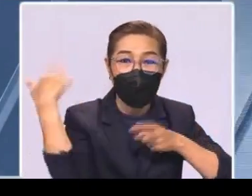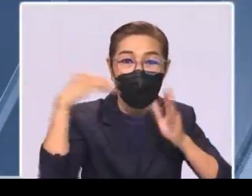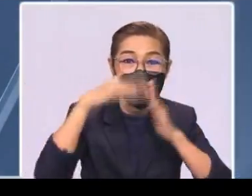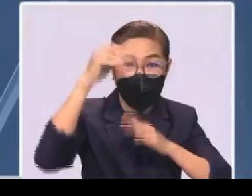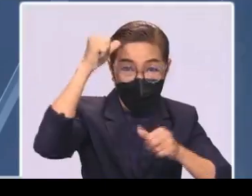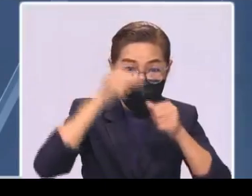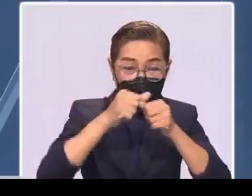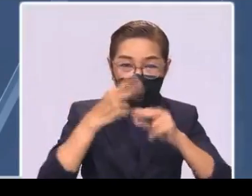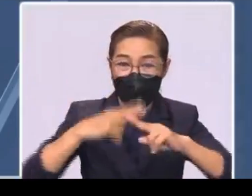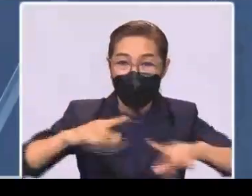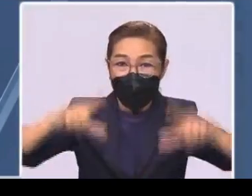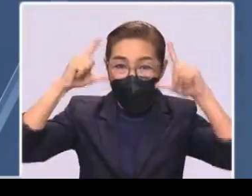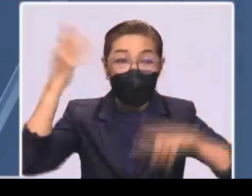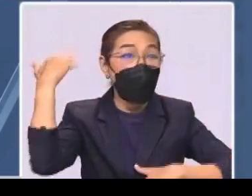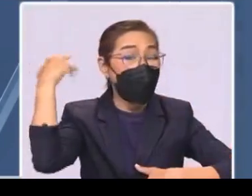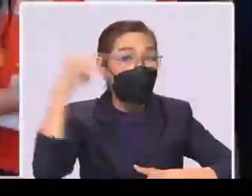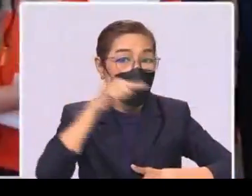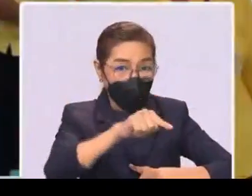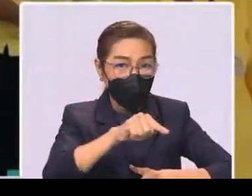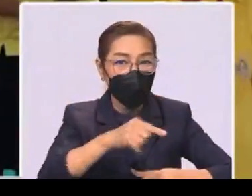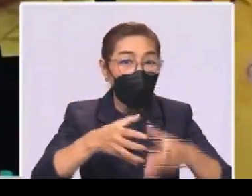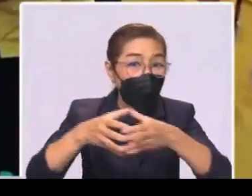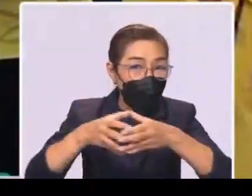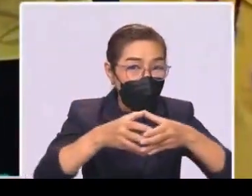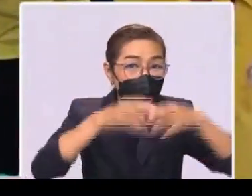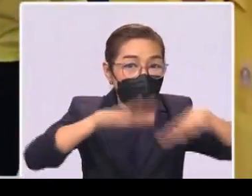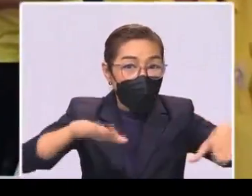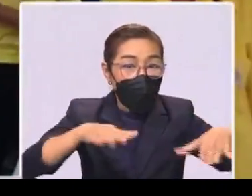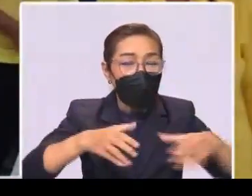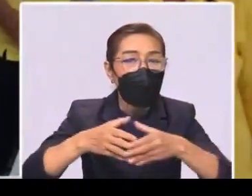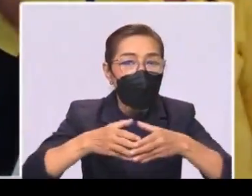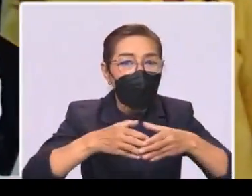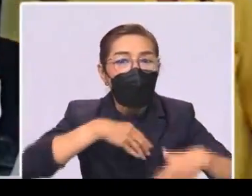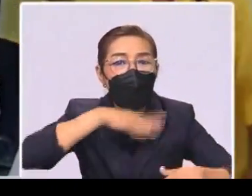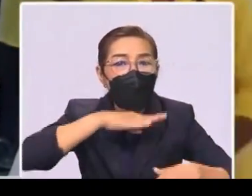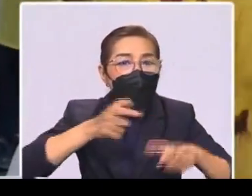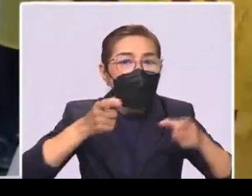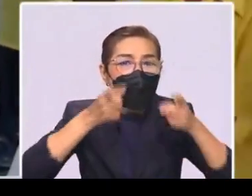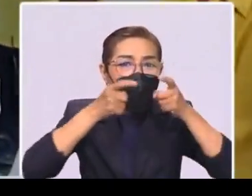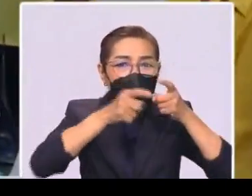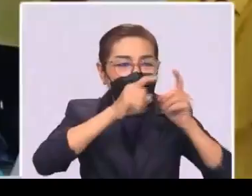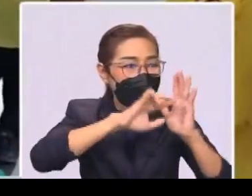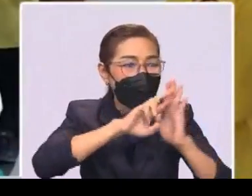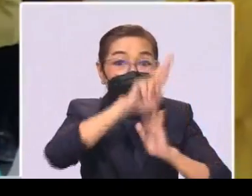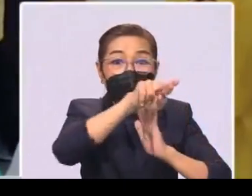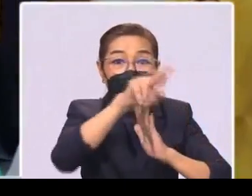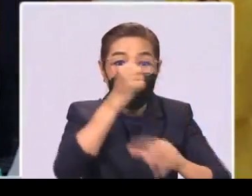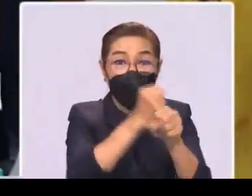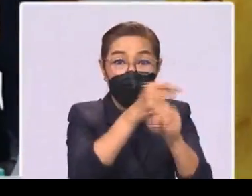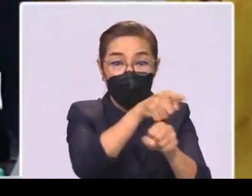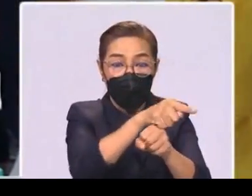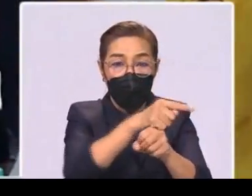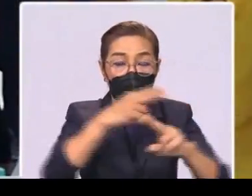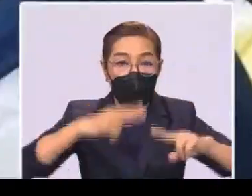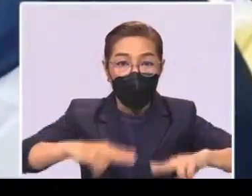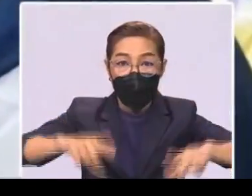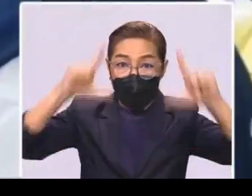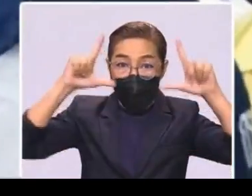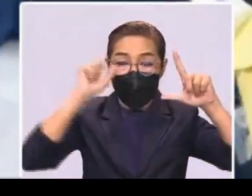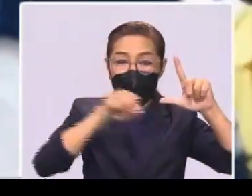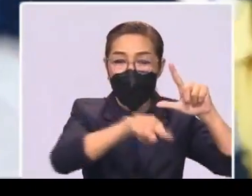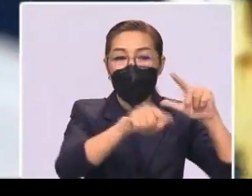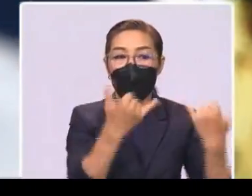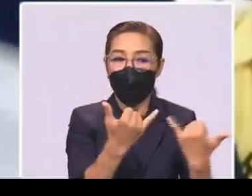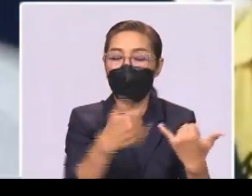ตั้งแต่เอ่อหมูป่ามาเนี่ยนะครับแม่ไม่ว่าทำอะไรเนี่ยก็เข้าทางท่านผู้ว่าหมูป่าก็ต้องยอมรับนะค่ะ